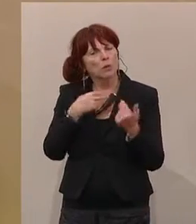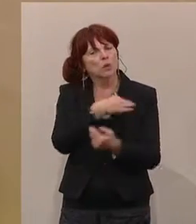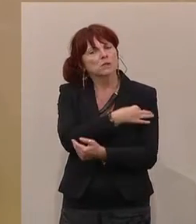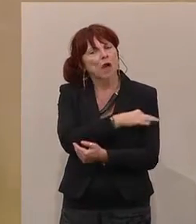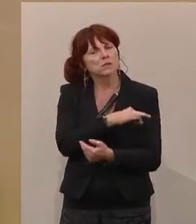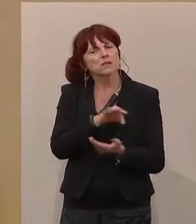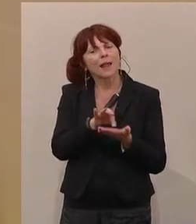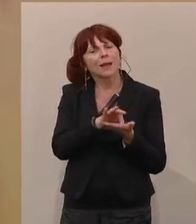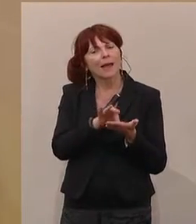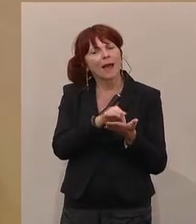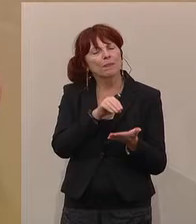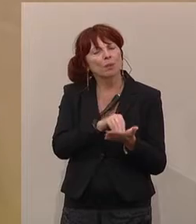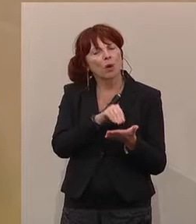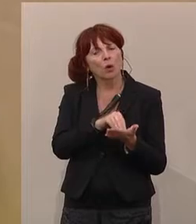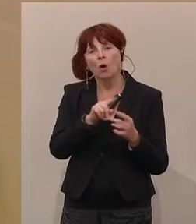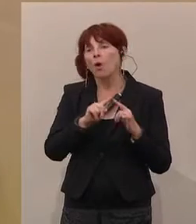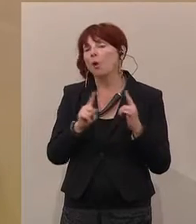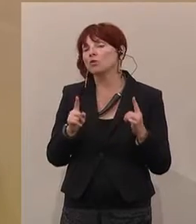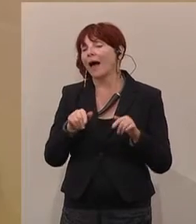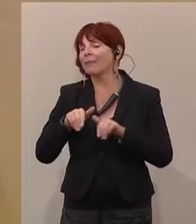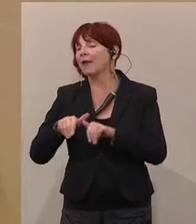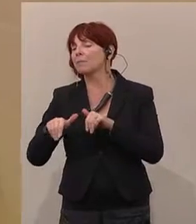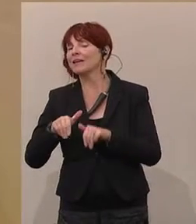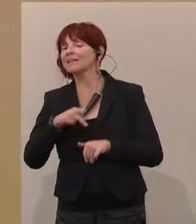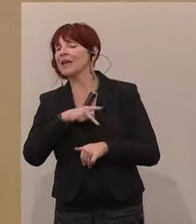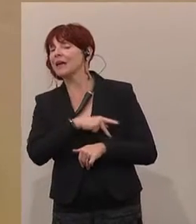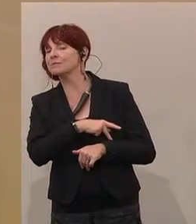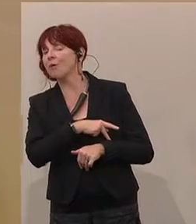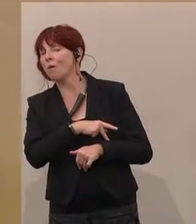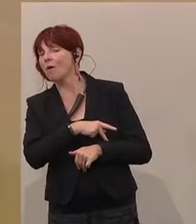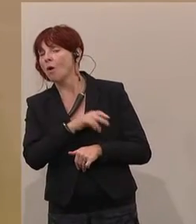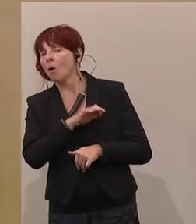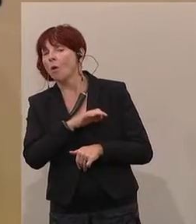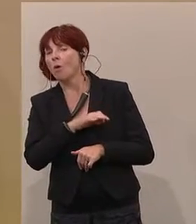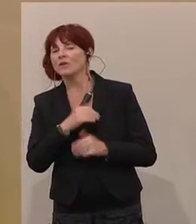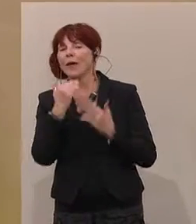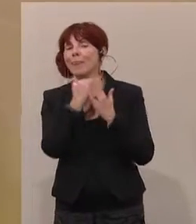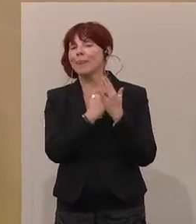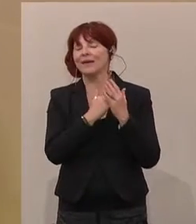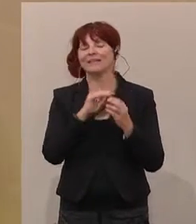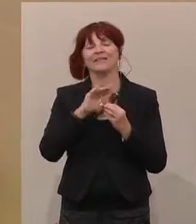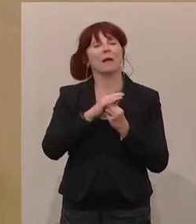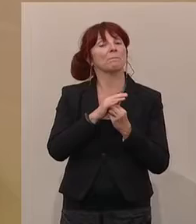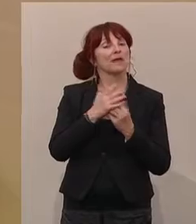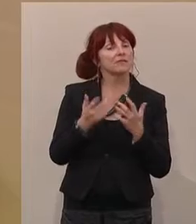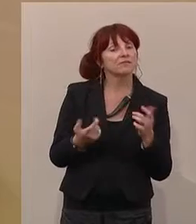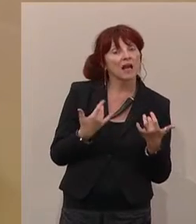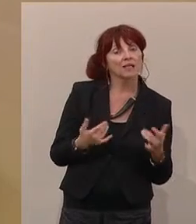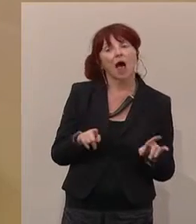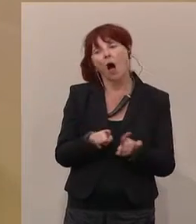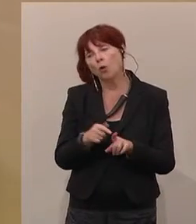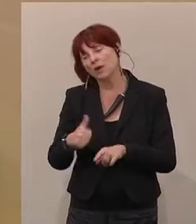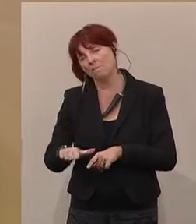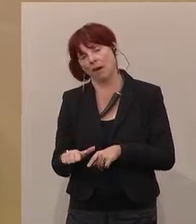Kern und andere zuständige Minister der SPÖ. Man stelle sich vor, die Liste Bild wäre vielleicht irgendwo in Regierungsverantwortung.